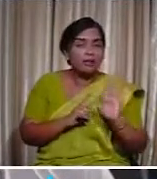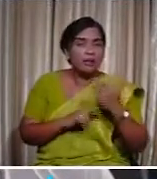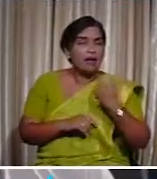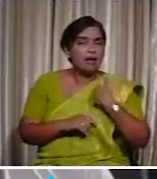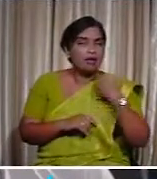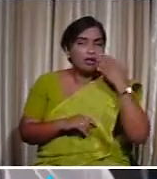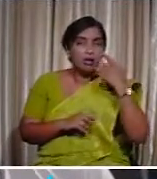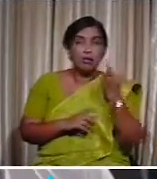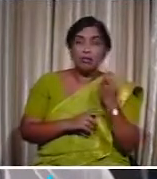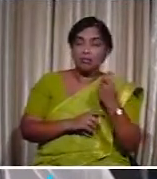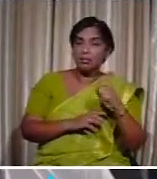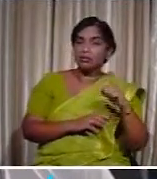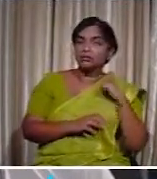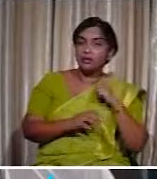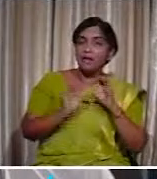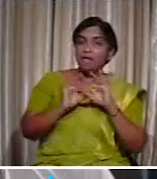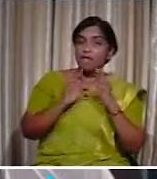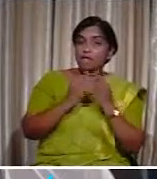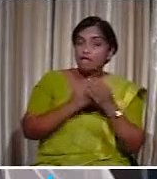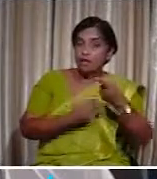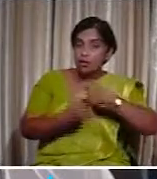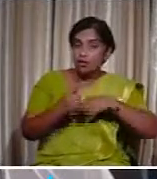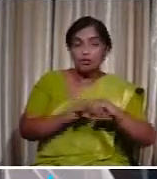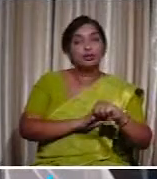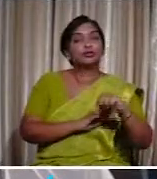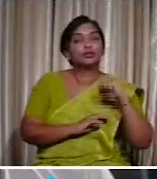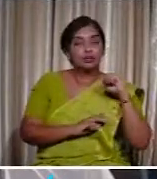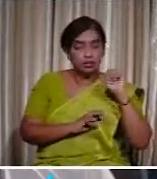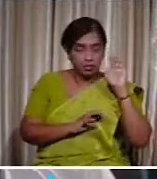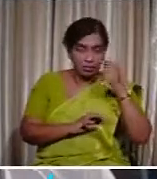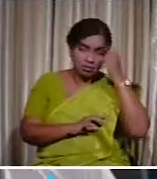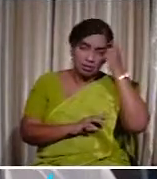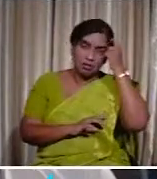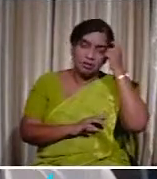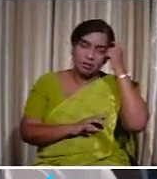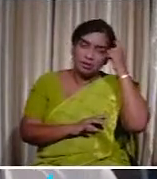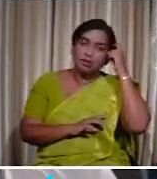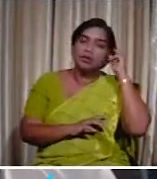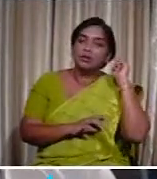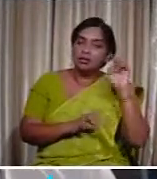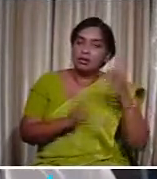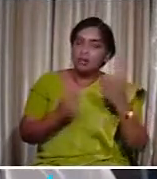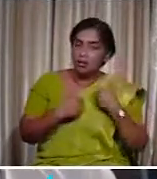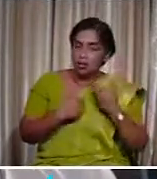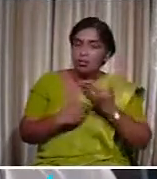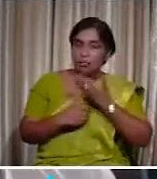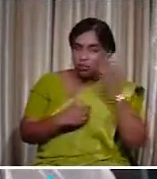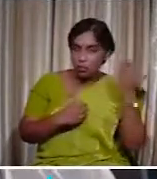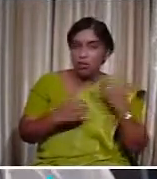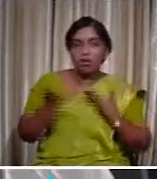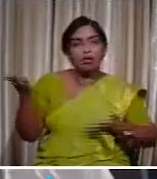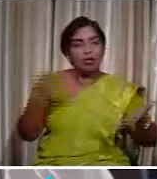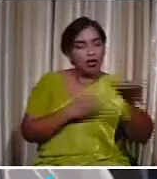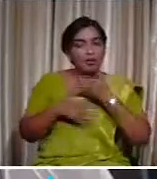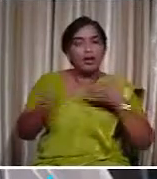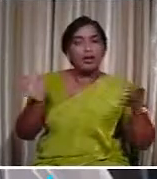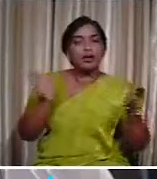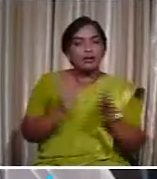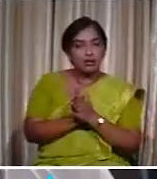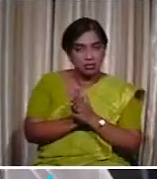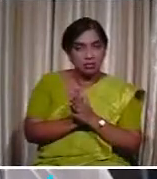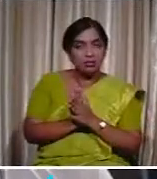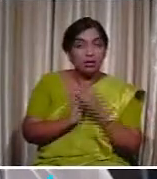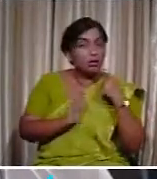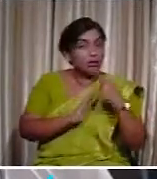අපේ ආර්ථිකය හදාගන්න අපේ පවුල තුල දීපු ශක්තිය. ඒ නිසා අපිට පුළුවන් අපි හැමෝම එකතු වුණාම මේ